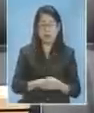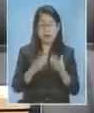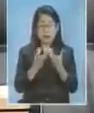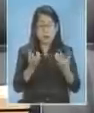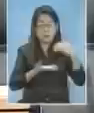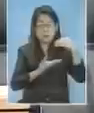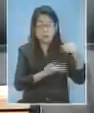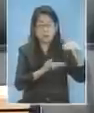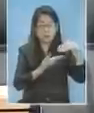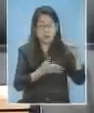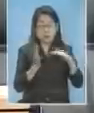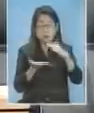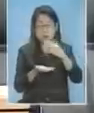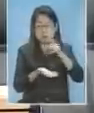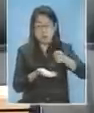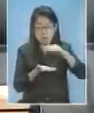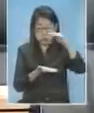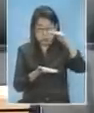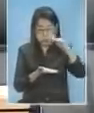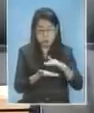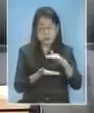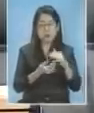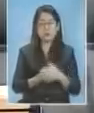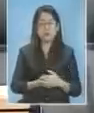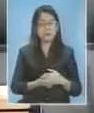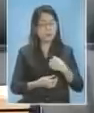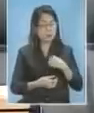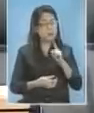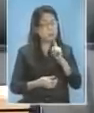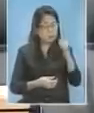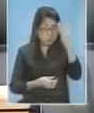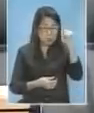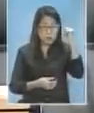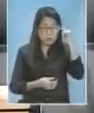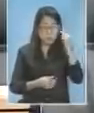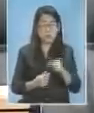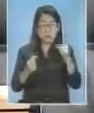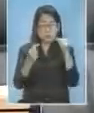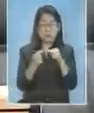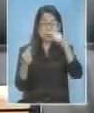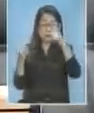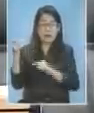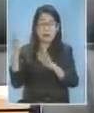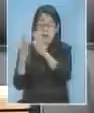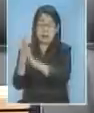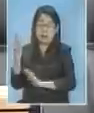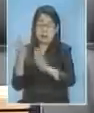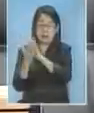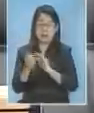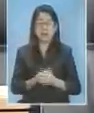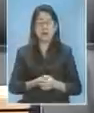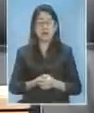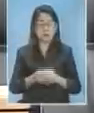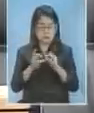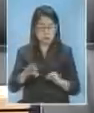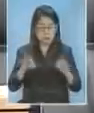ท่านประธานคงทราบว่าที่ผมหยิบยกประเด็นนี้ขึ้นมาเพราะว่าประเทศไทยพึ่งพาราย